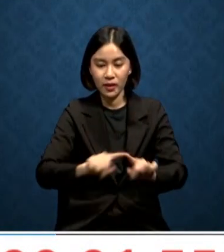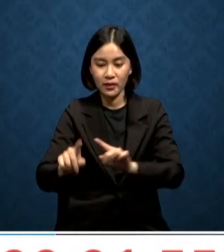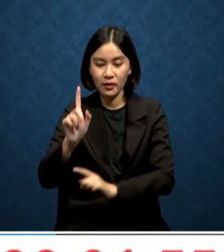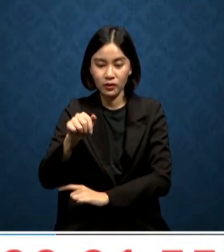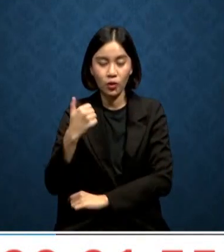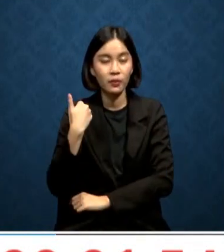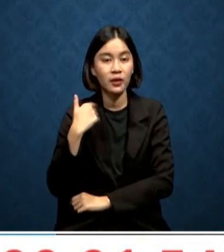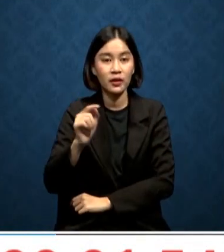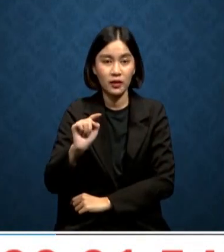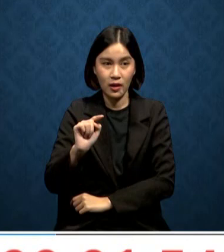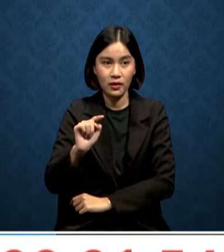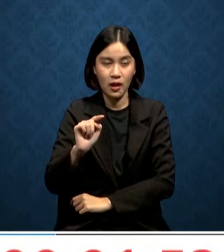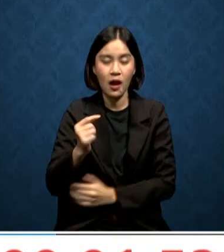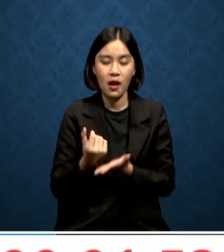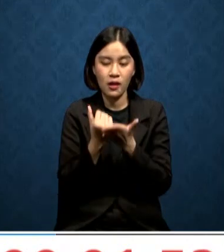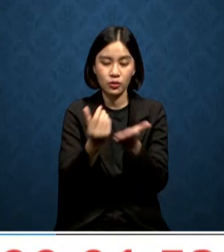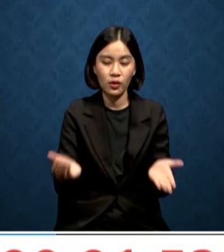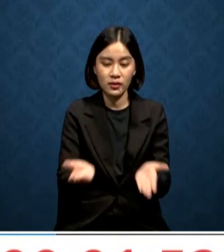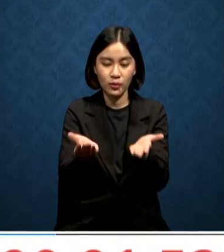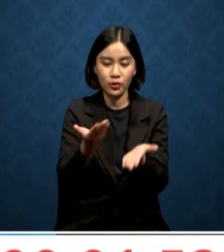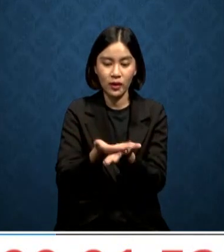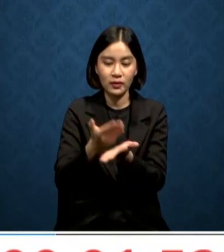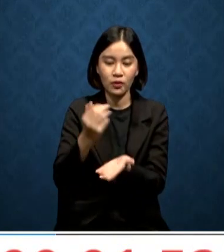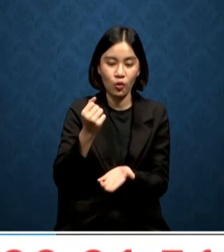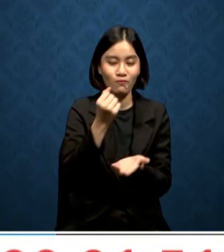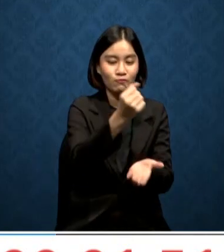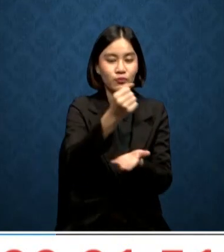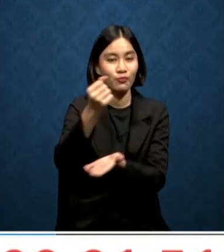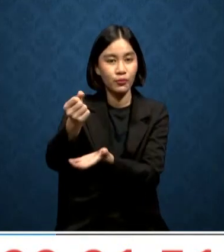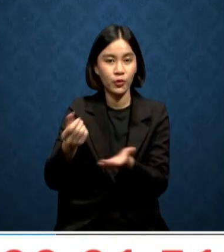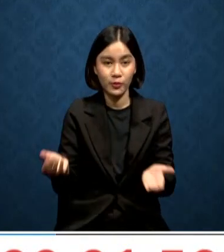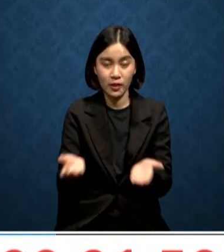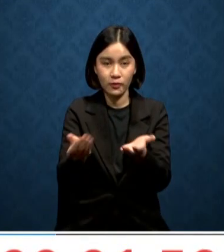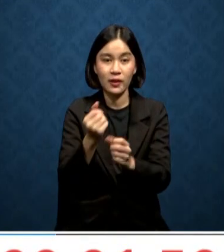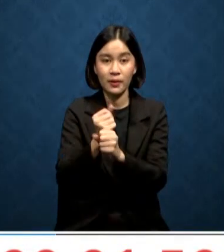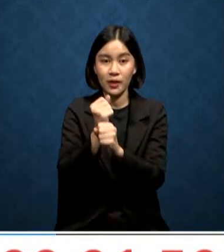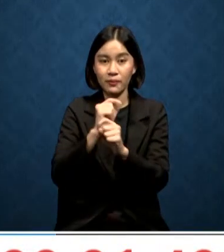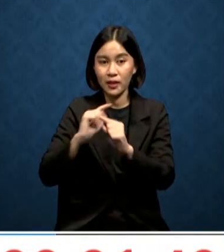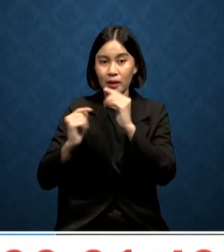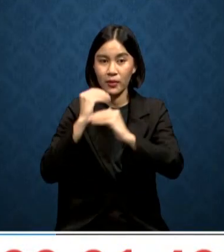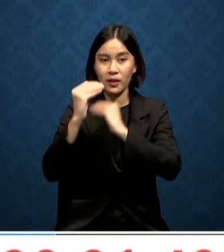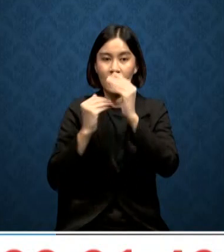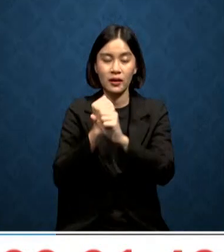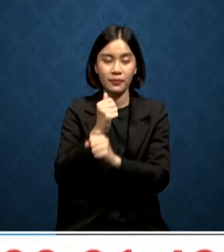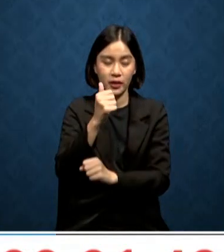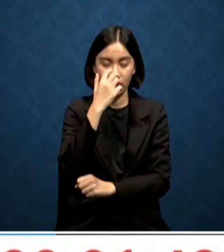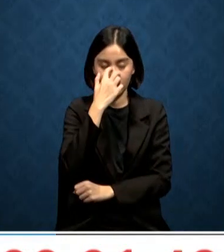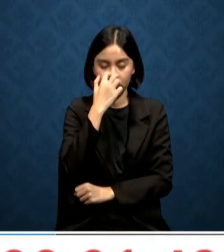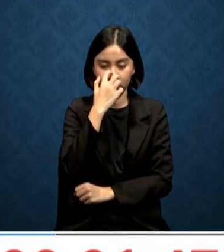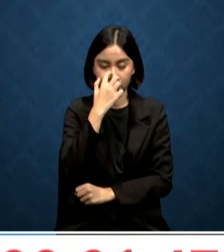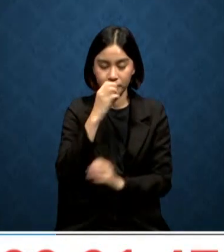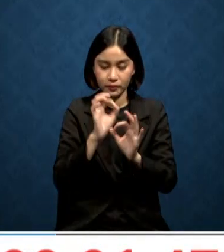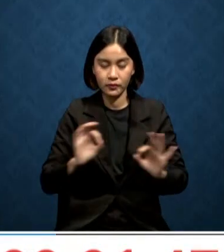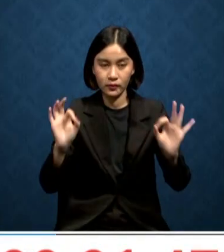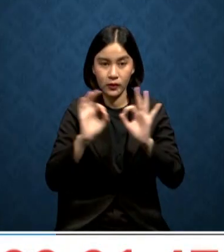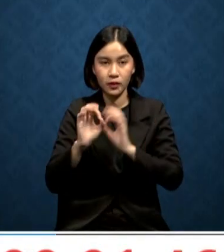ะได้รับการสนับสนุนเรื่องงบประมาณให้มากยิ่งขึ้นให้สามารถทำงานได้นะครับโดยเฉพา